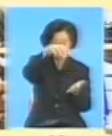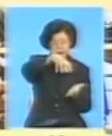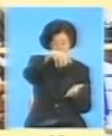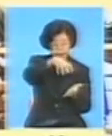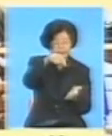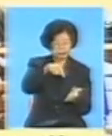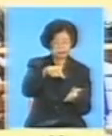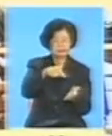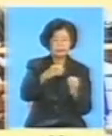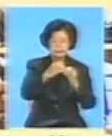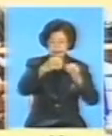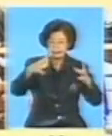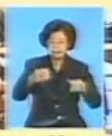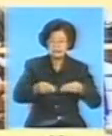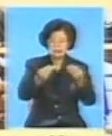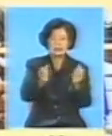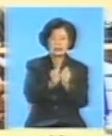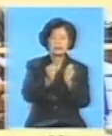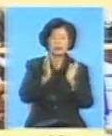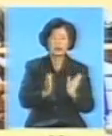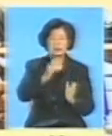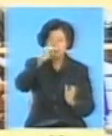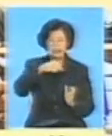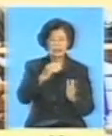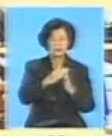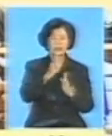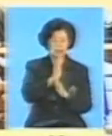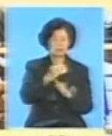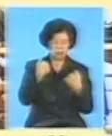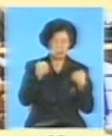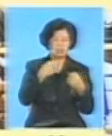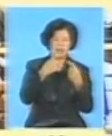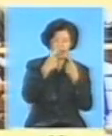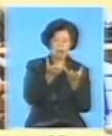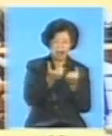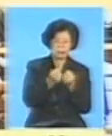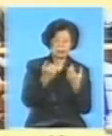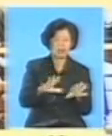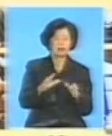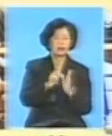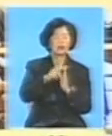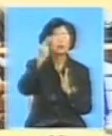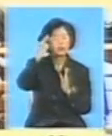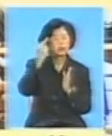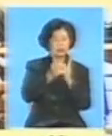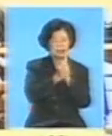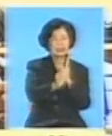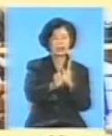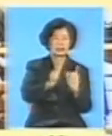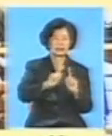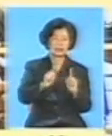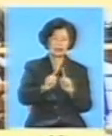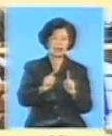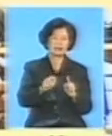ยขยายให้กับคนไทยด้วยเขาก็บางบริษัทก็ตอบรับไปแล้วนะครับในด้านความรู้และทักษะ